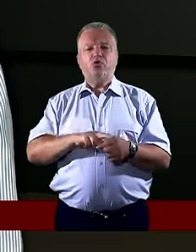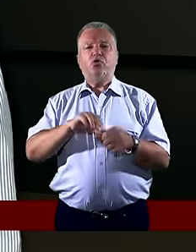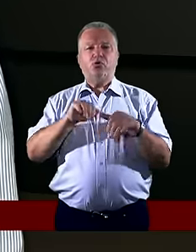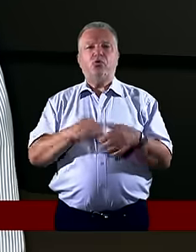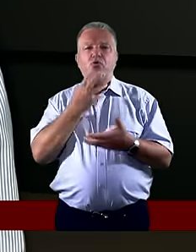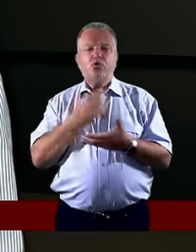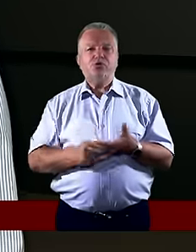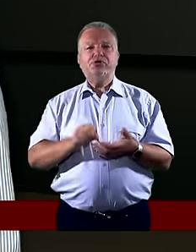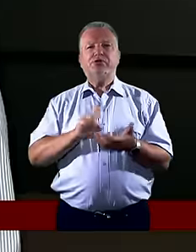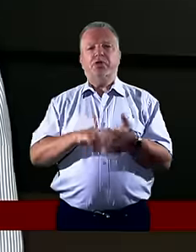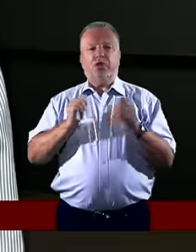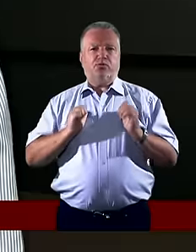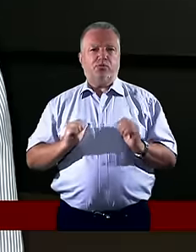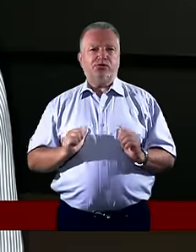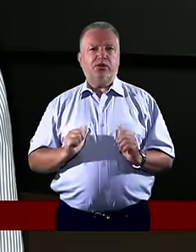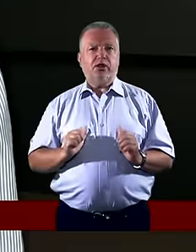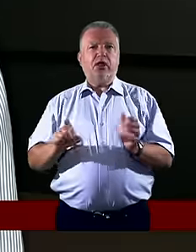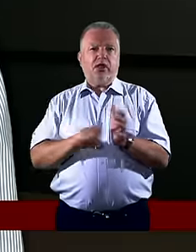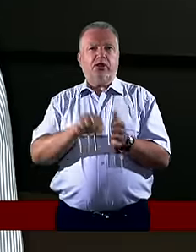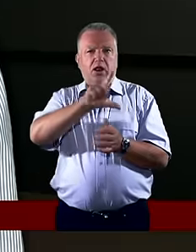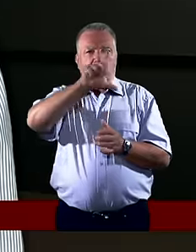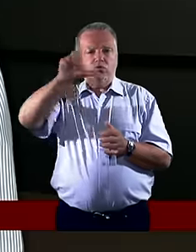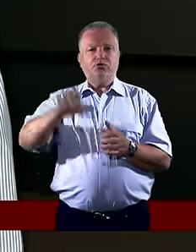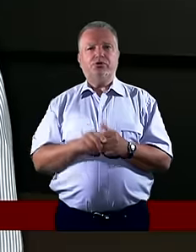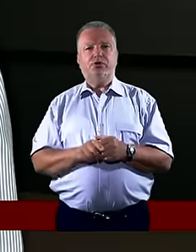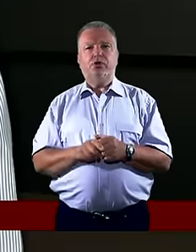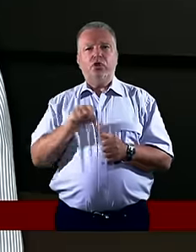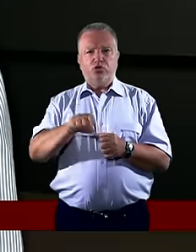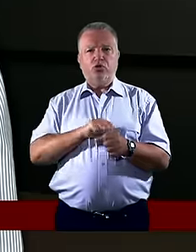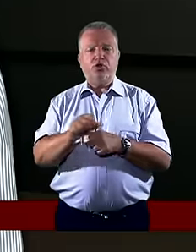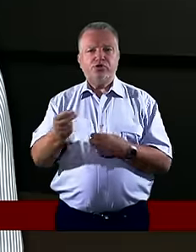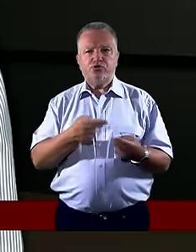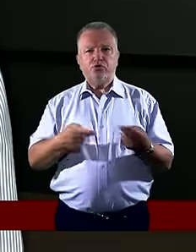odpoczynek, na jedzenie, na rzecz ludzi. To jest szukanie.